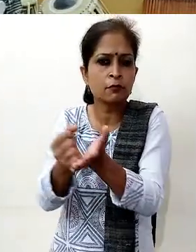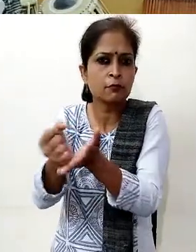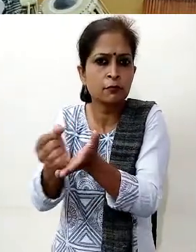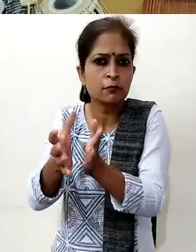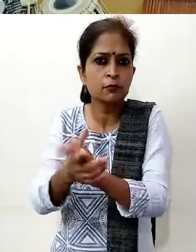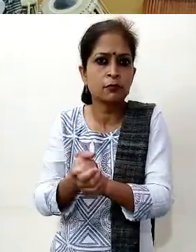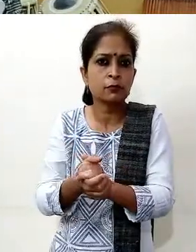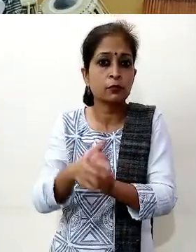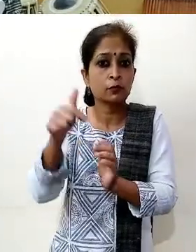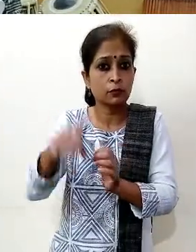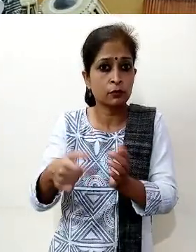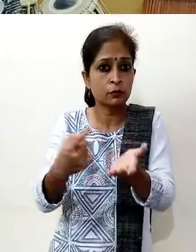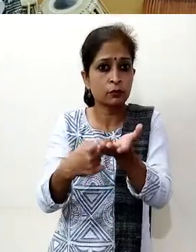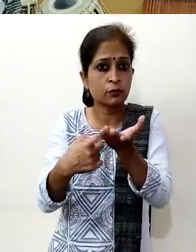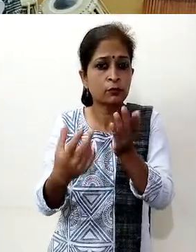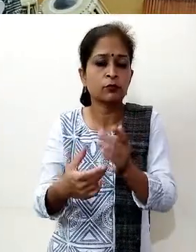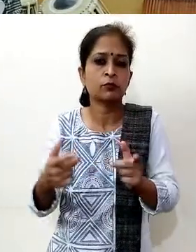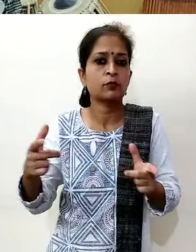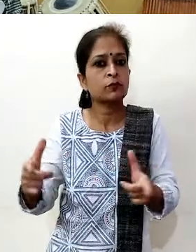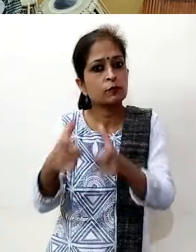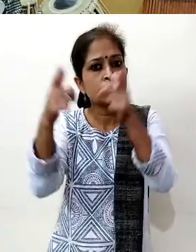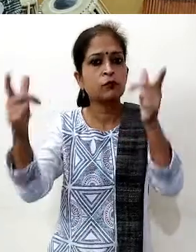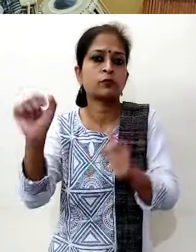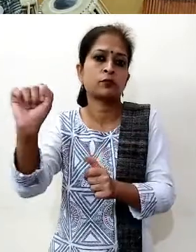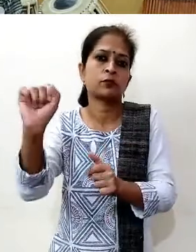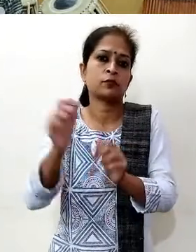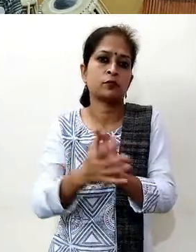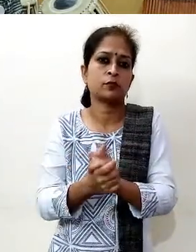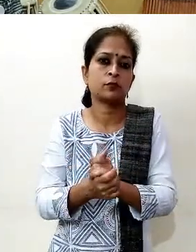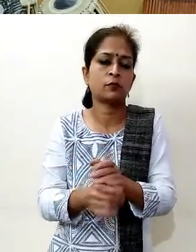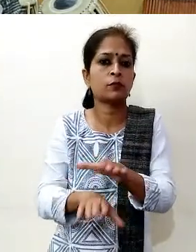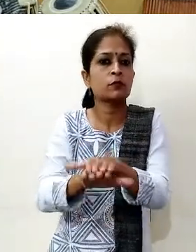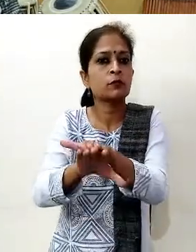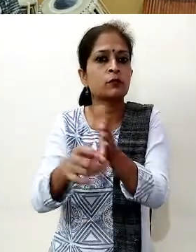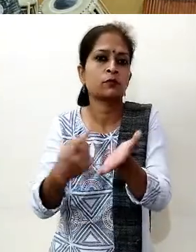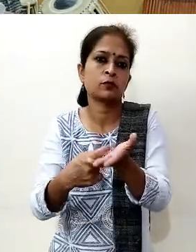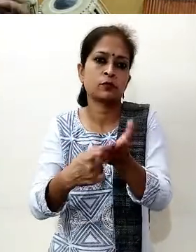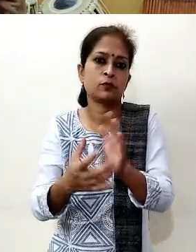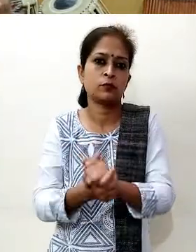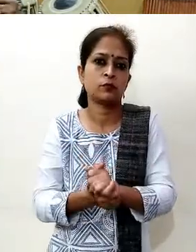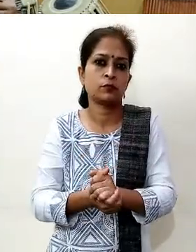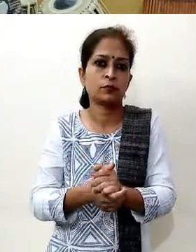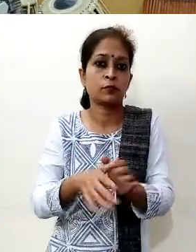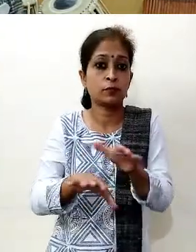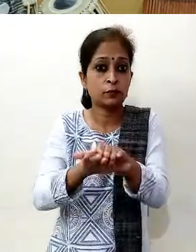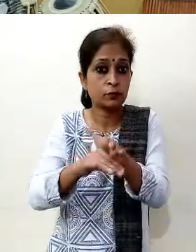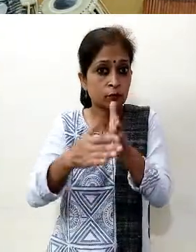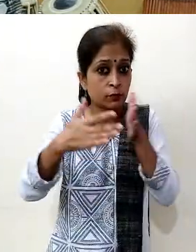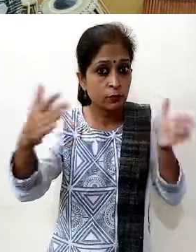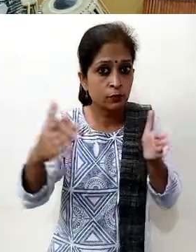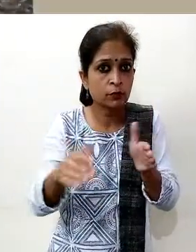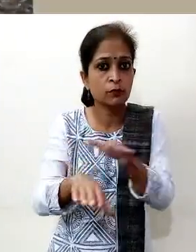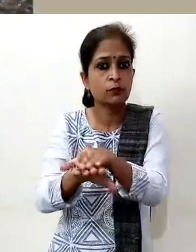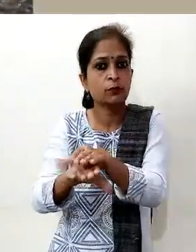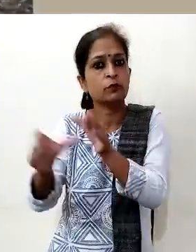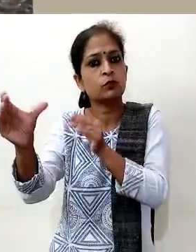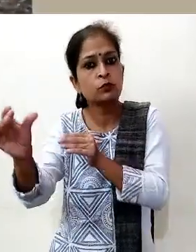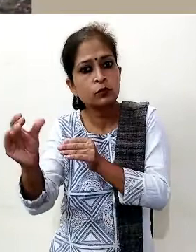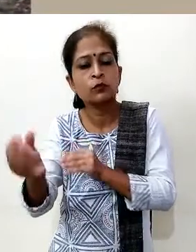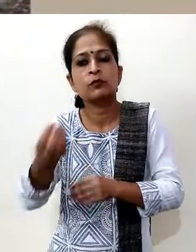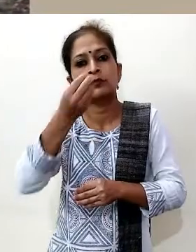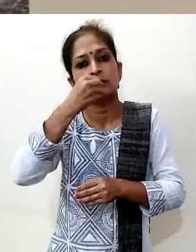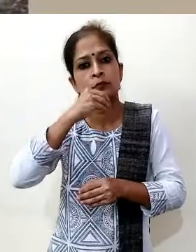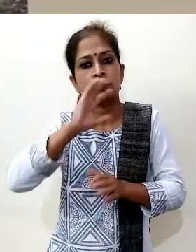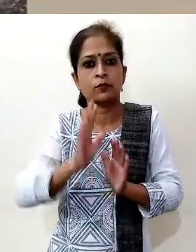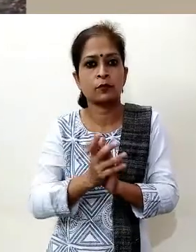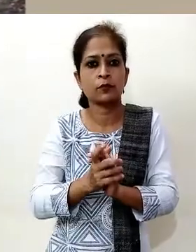ये कानून जंगल का कानून है, मत्स्य न्याय है। बड़ी मछली छोटी मछली को खा जाती है।